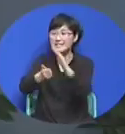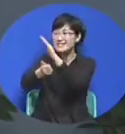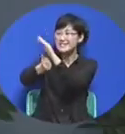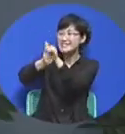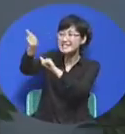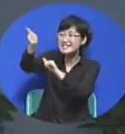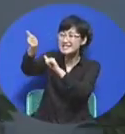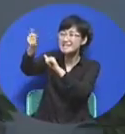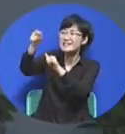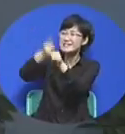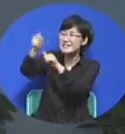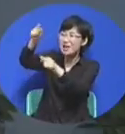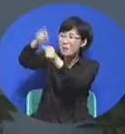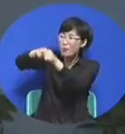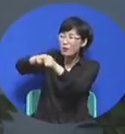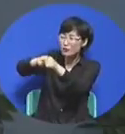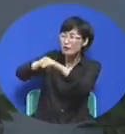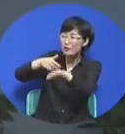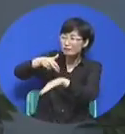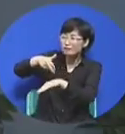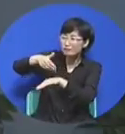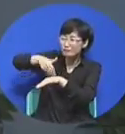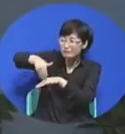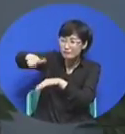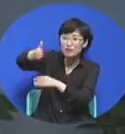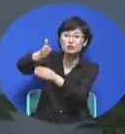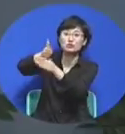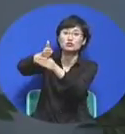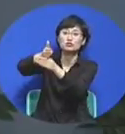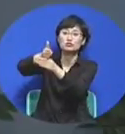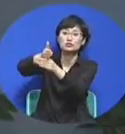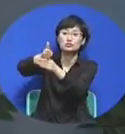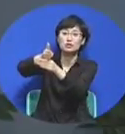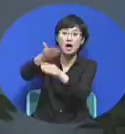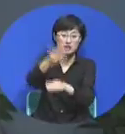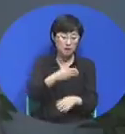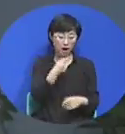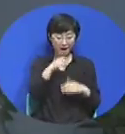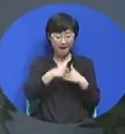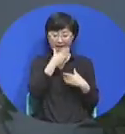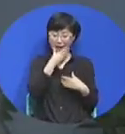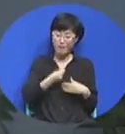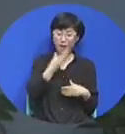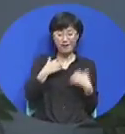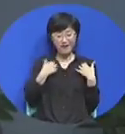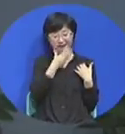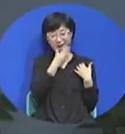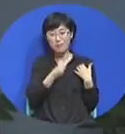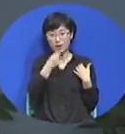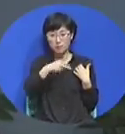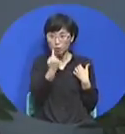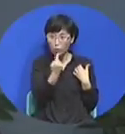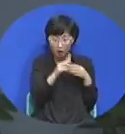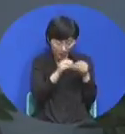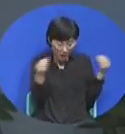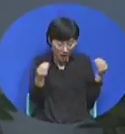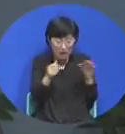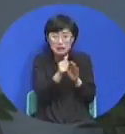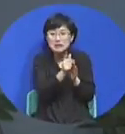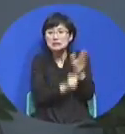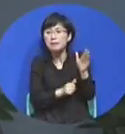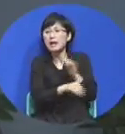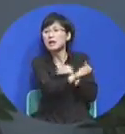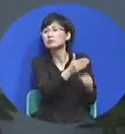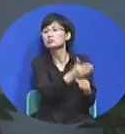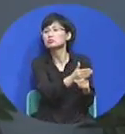행복해도 실패를 향해 가고 있는 중이 있어요. So no matter how much suffering you're surrounded by, you're heading towards victory. No matter how much happiness you're surrounded by,